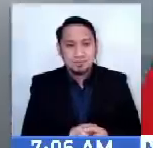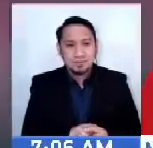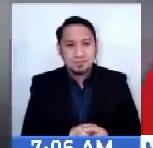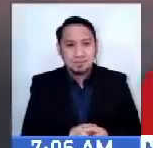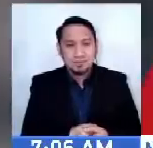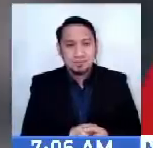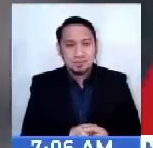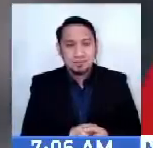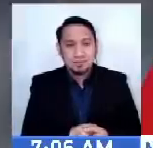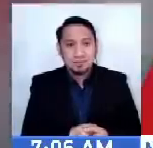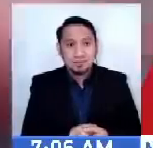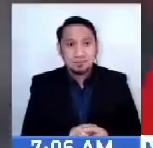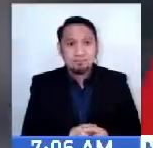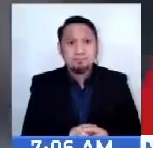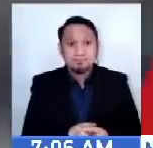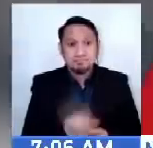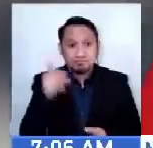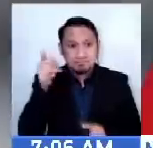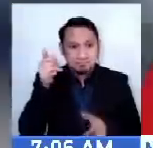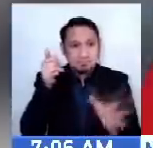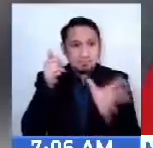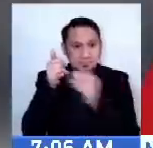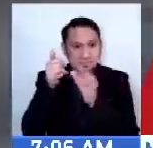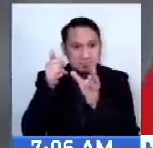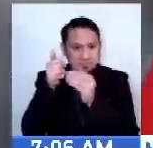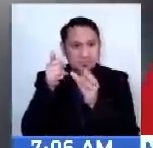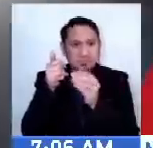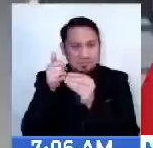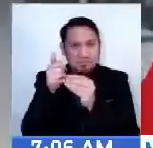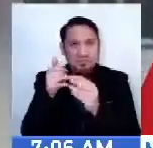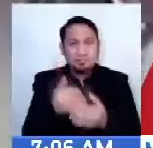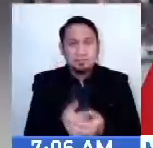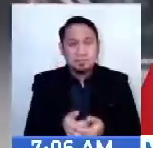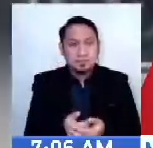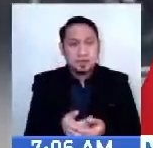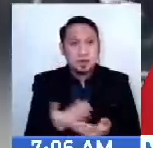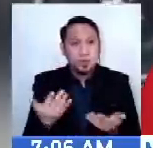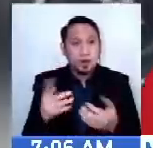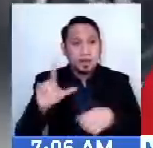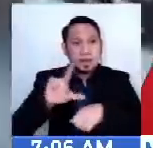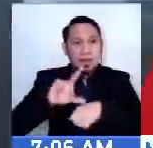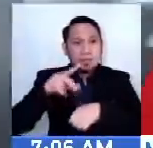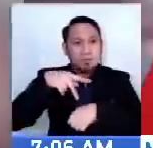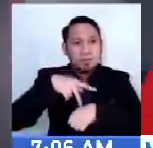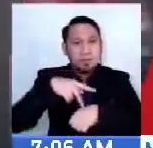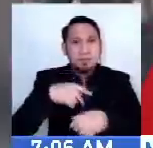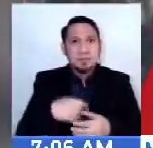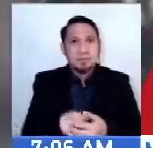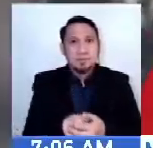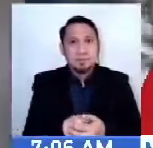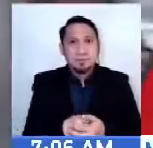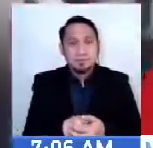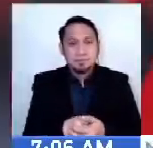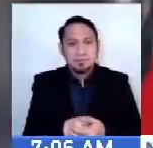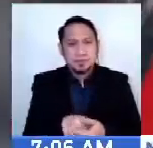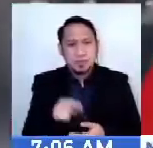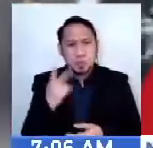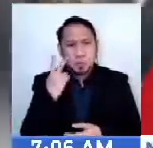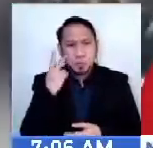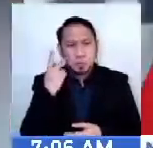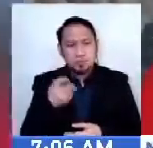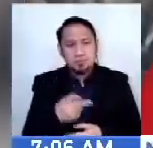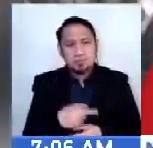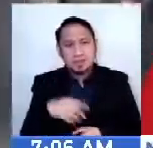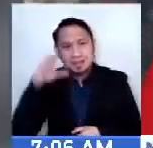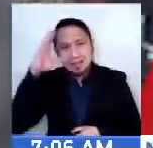Sa video ito nakuha sa may Marcos Alvarez Avenue sa Talon 5, Las Piñas, makikita ang tila sinisigawan ng lalaking yan, ang isang matandang